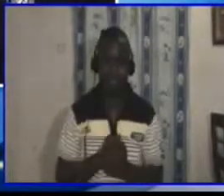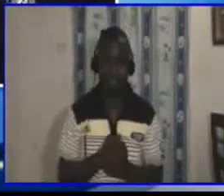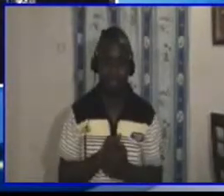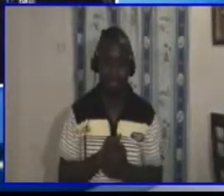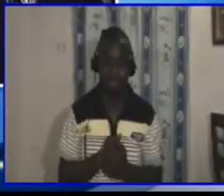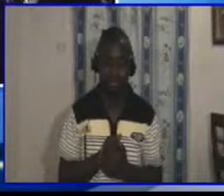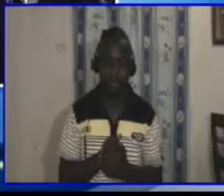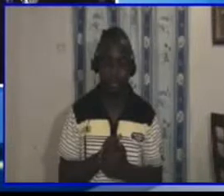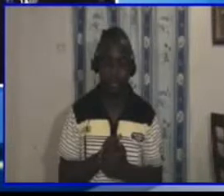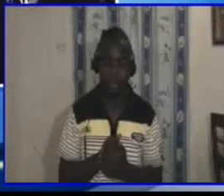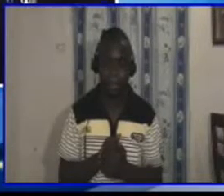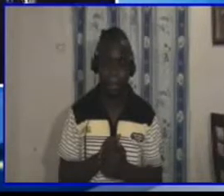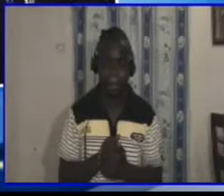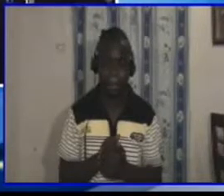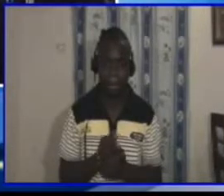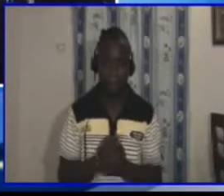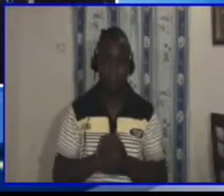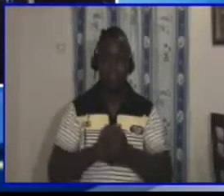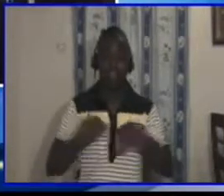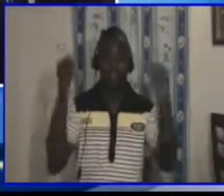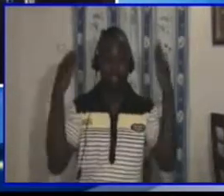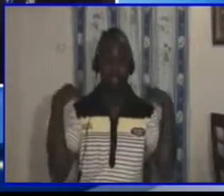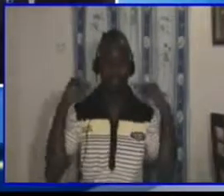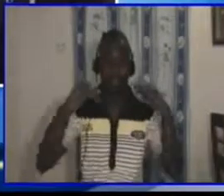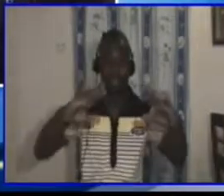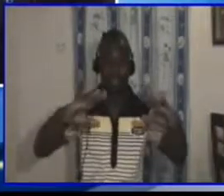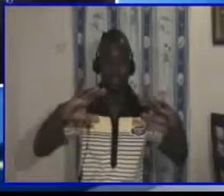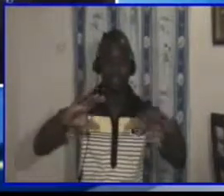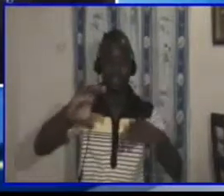e quando il tempo fu compiuto